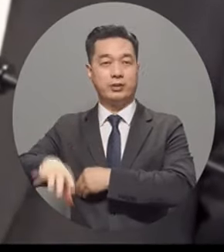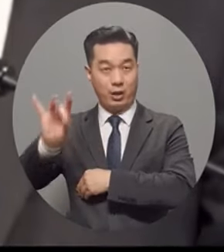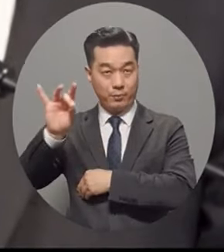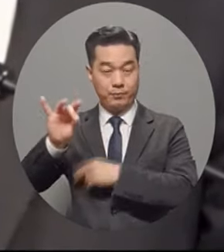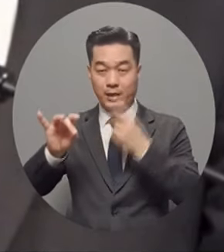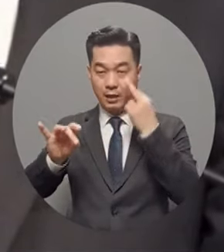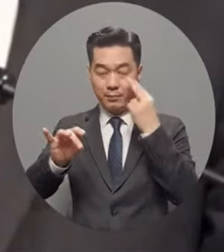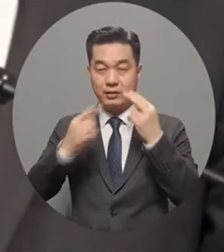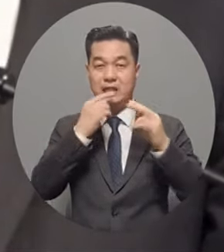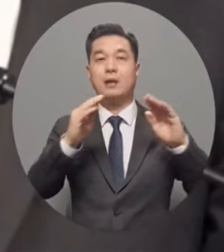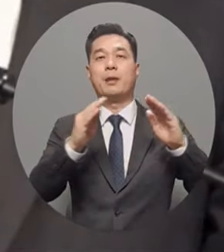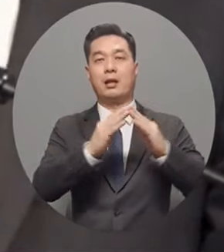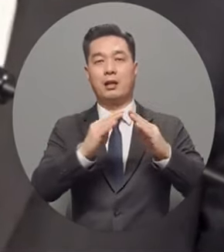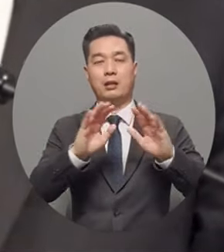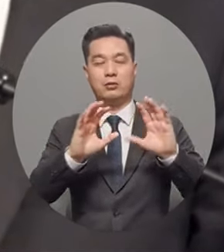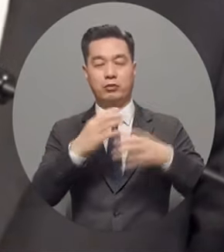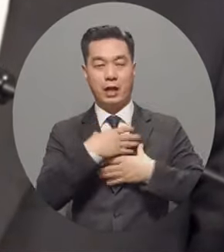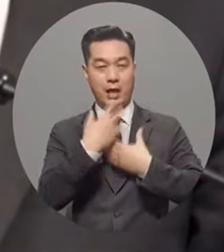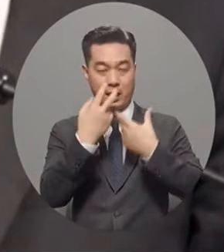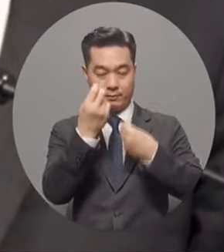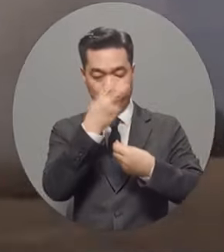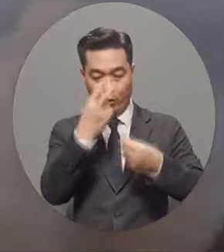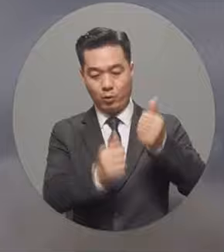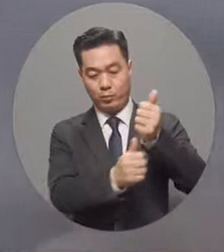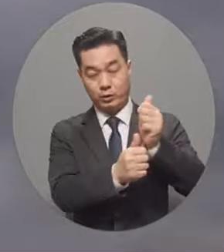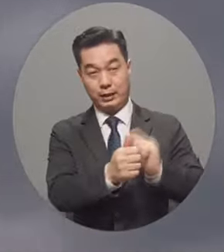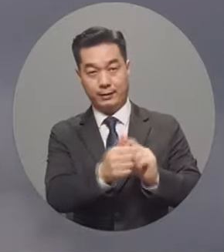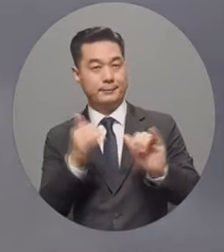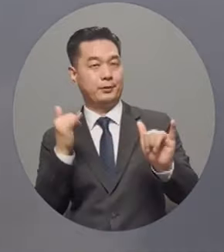미 백악관 국가안보보좌관과 통화하고